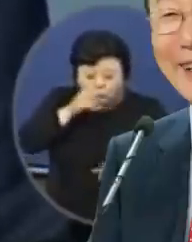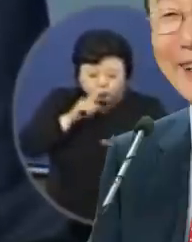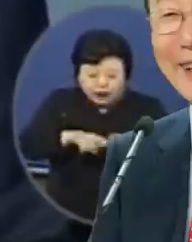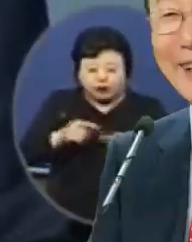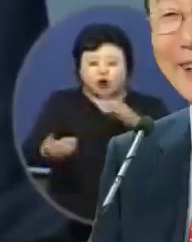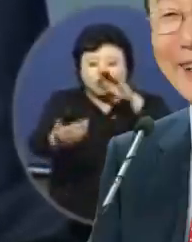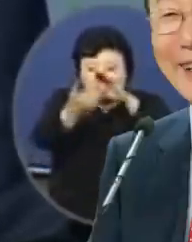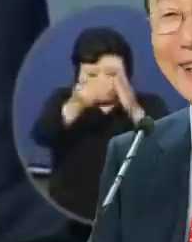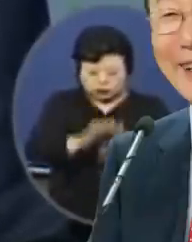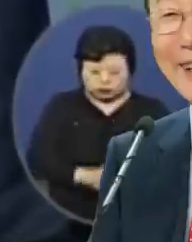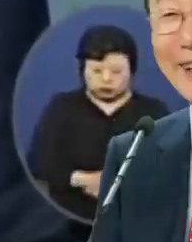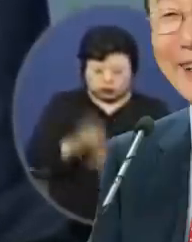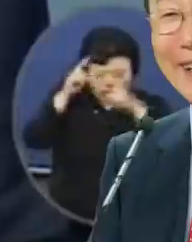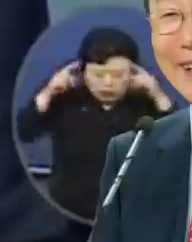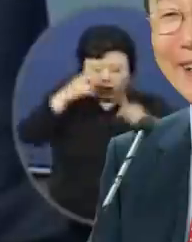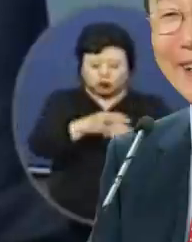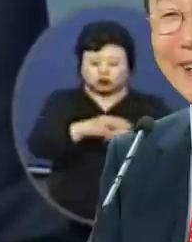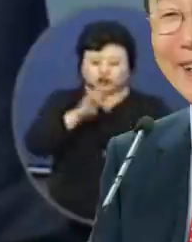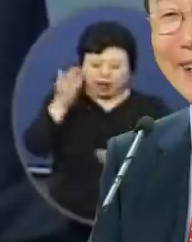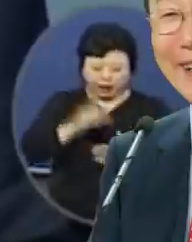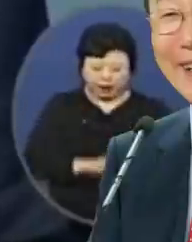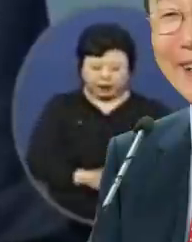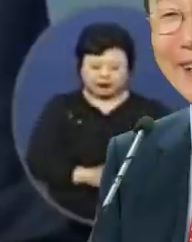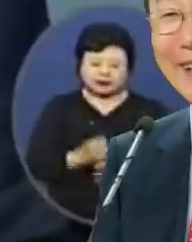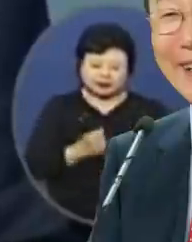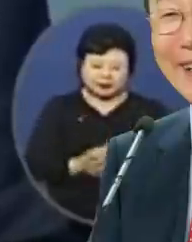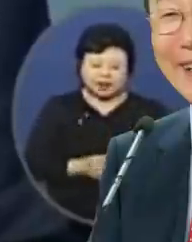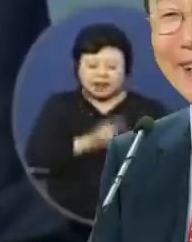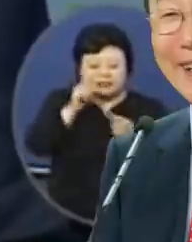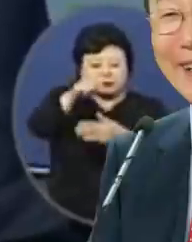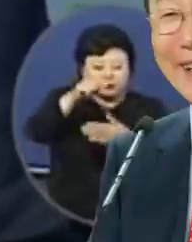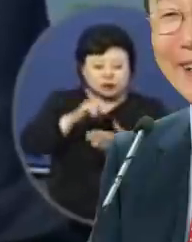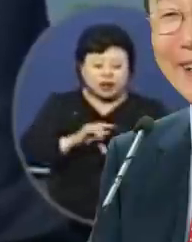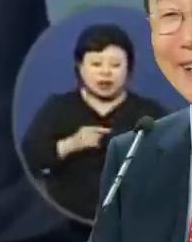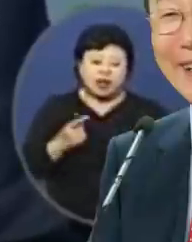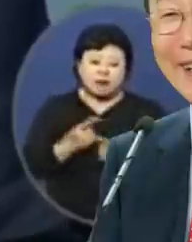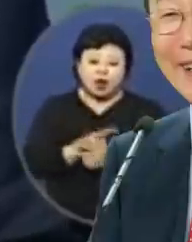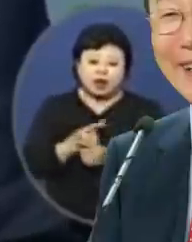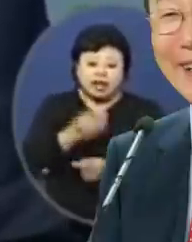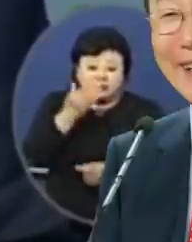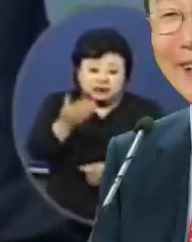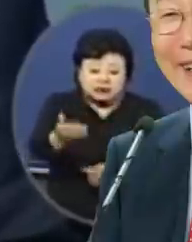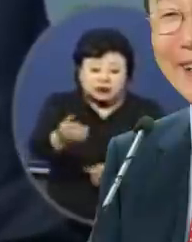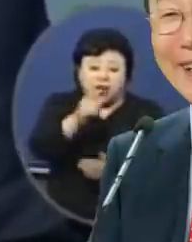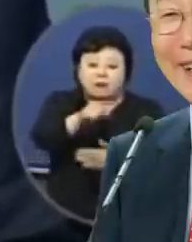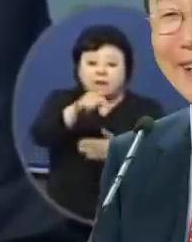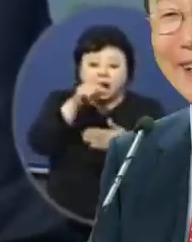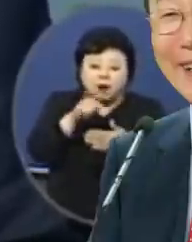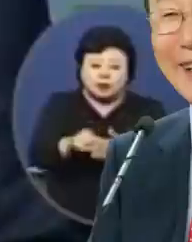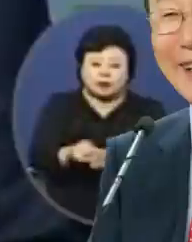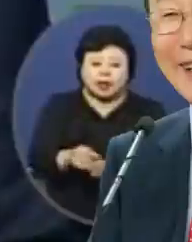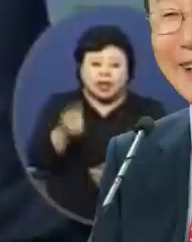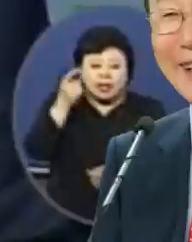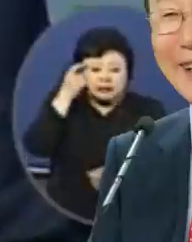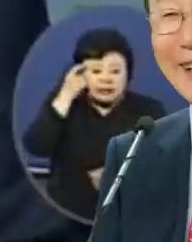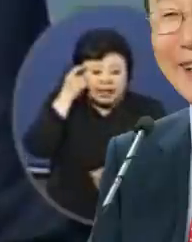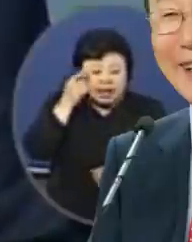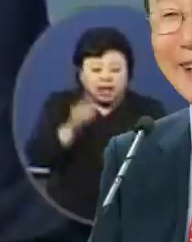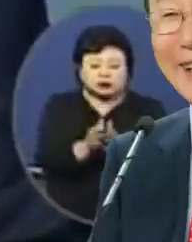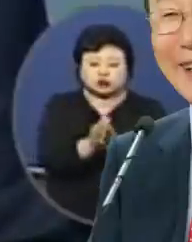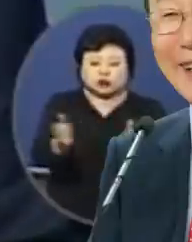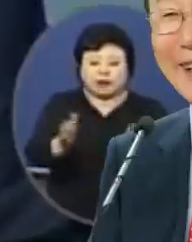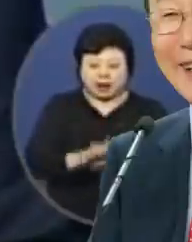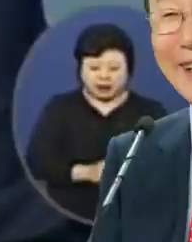것입니다. 그러므로 대학 교수가 되는 것입니다. 이러므로 우리 삶을 변화시키는 것은 마음의 생각에서부터